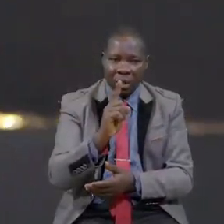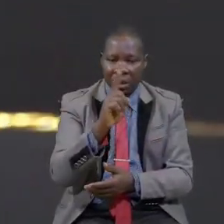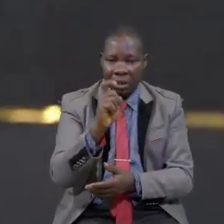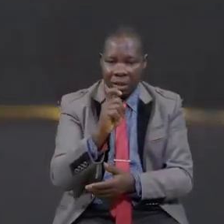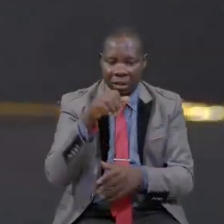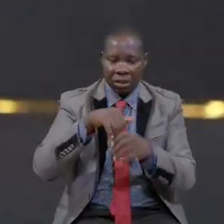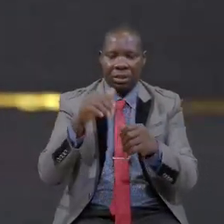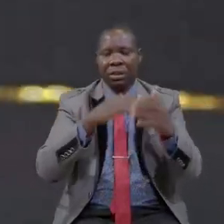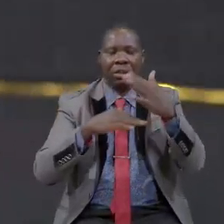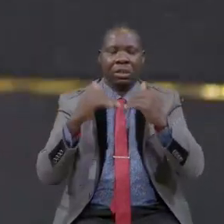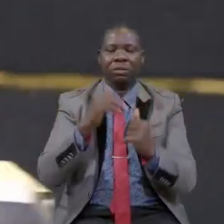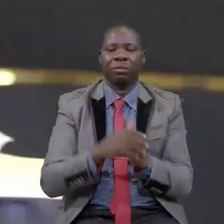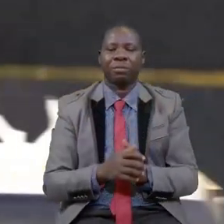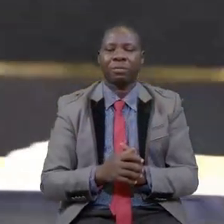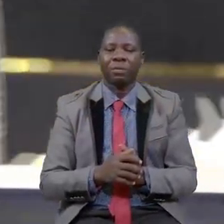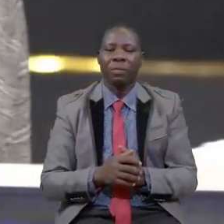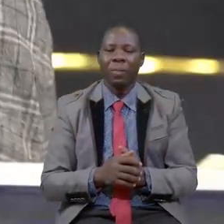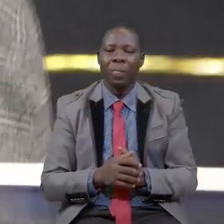au ciel.